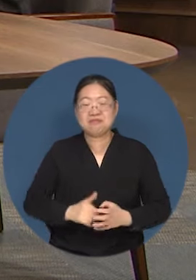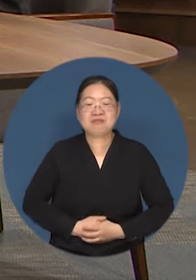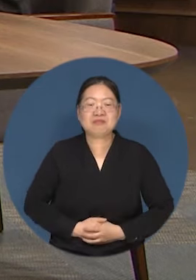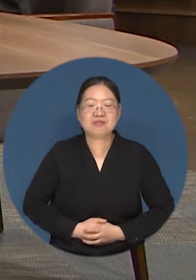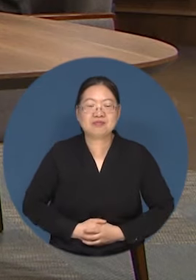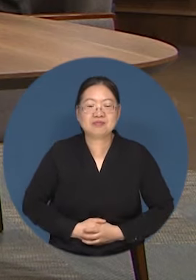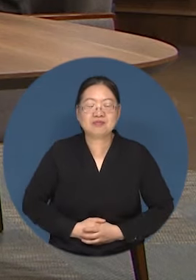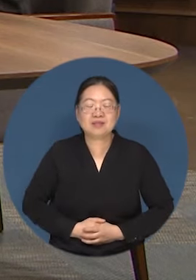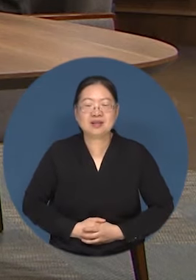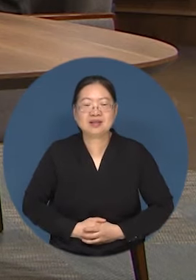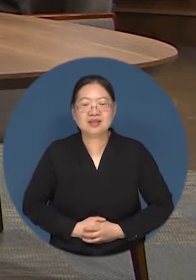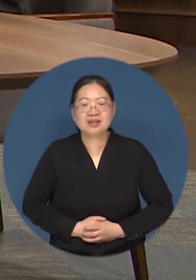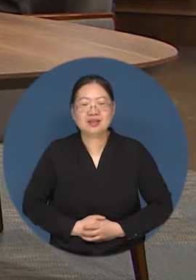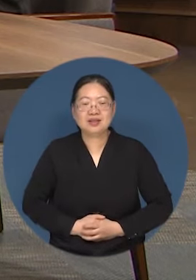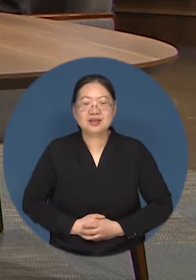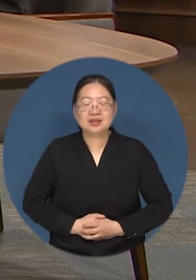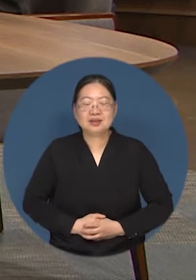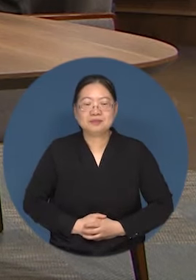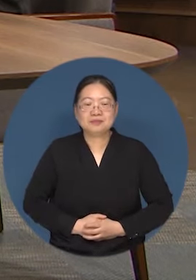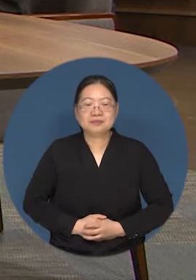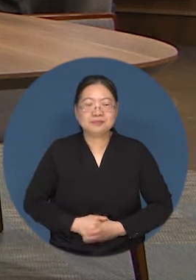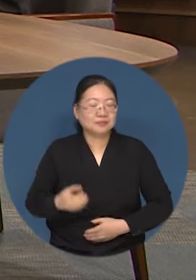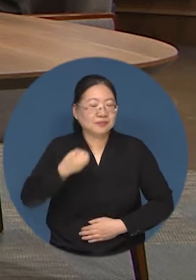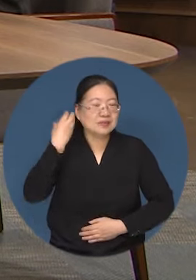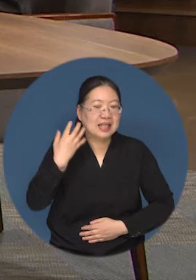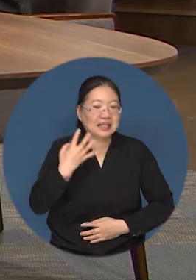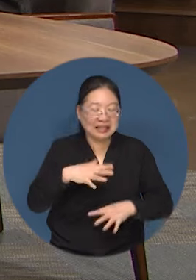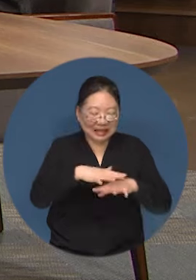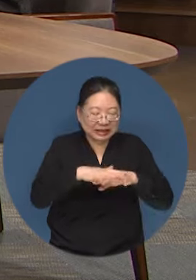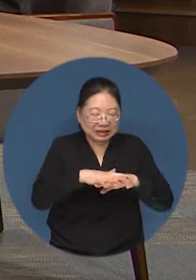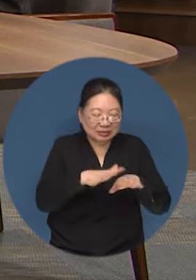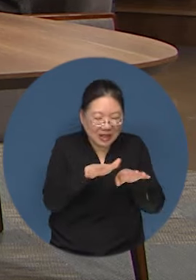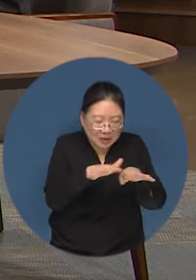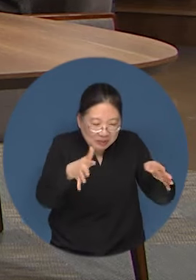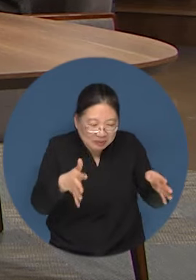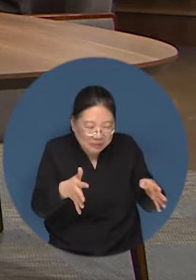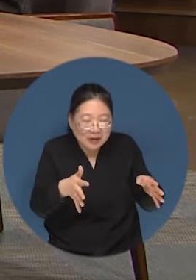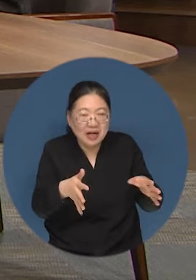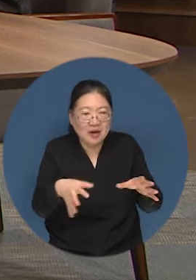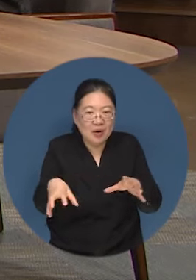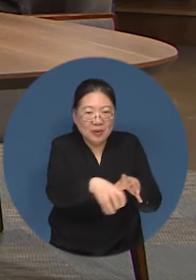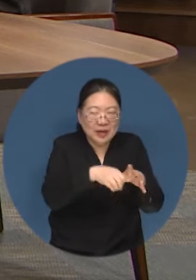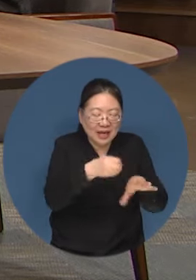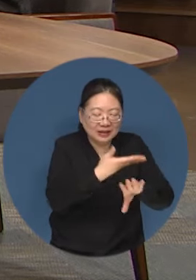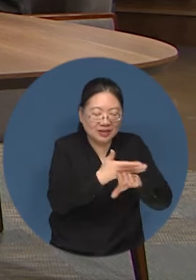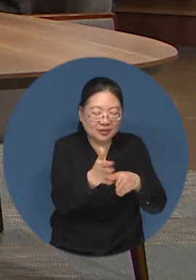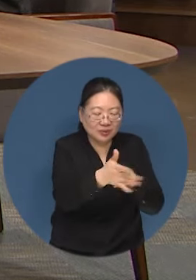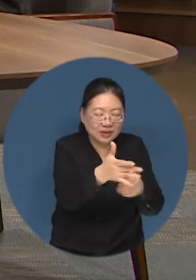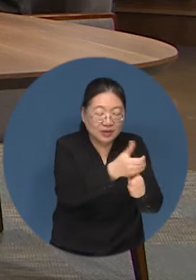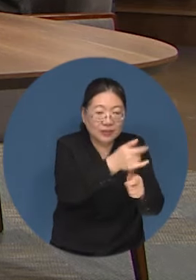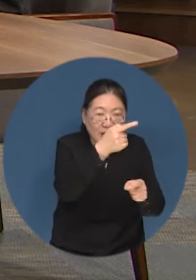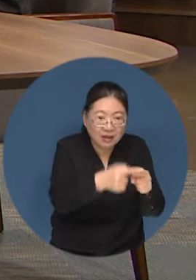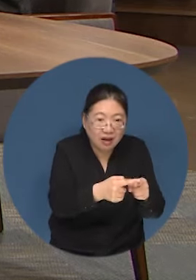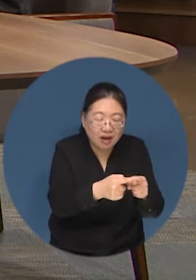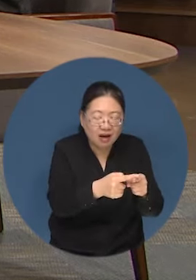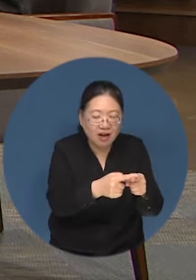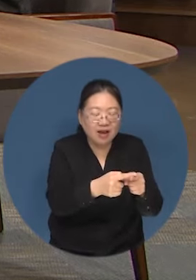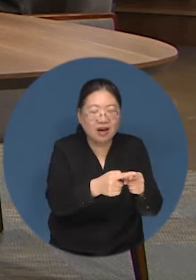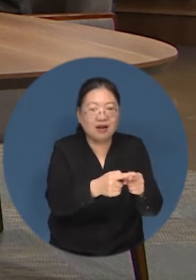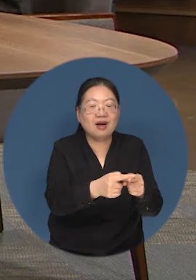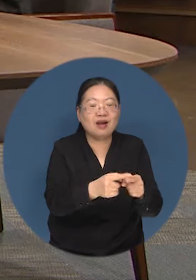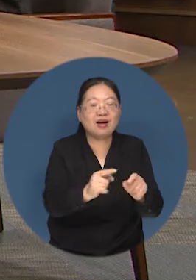고래를 뭐 이렇게 뭐 그물에 그냥 혼획돼서 다른 물고기를 잡다가 그냥 고래가 잡혀가지고 뭐 고래 고기로 판다